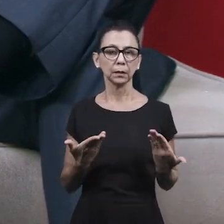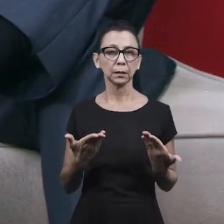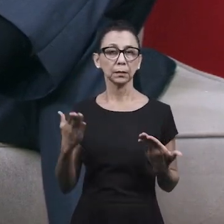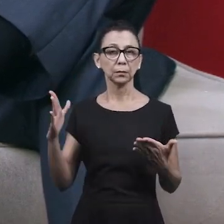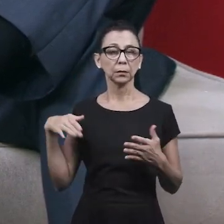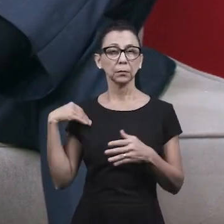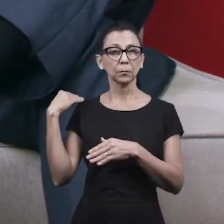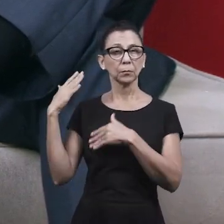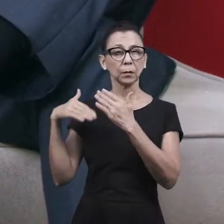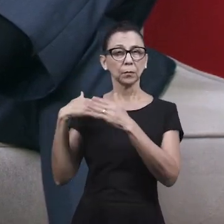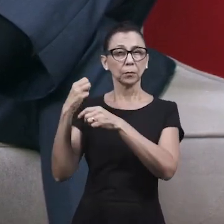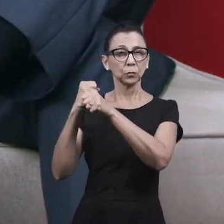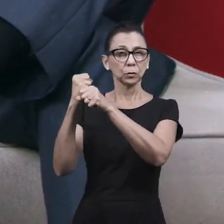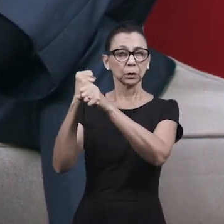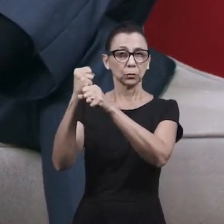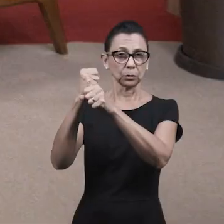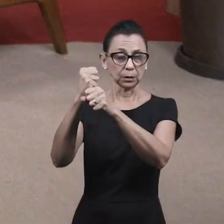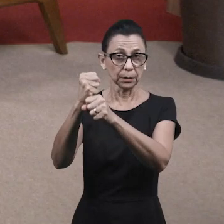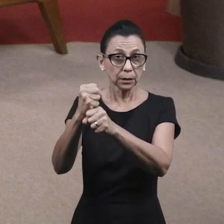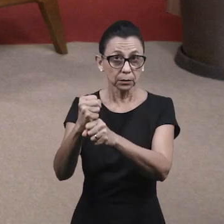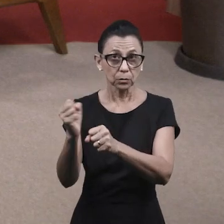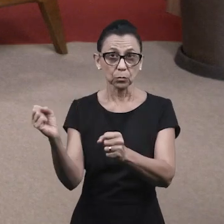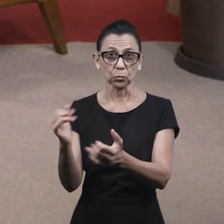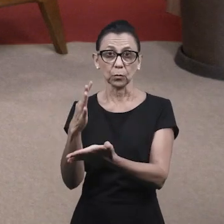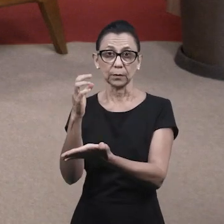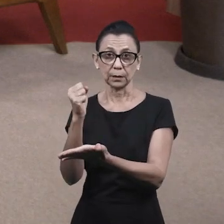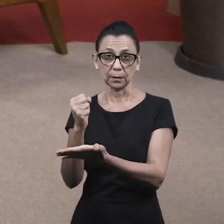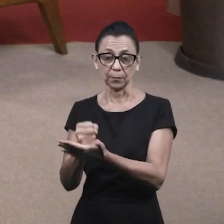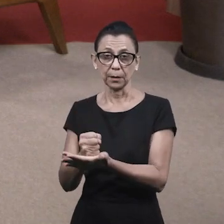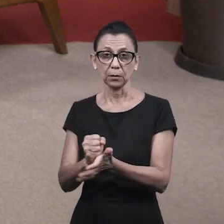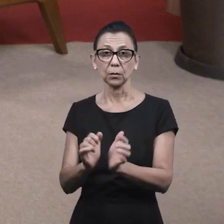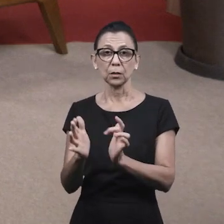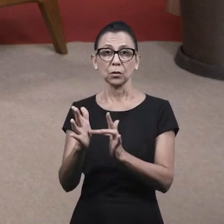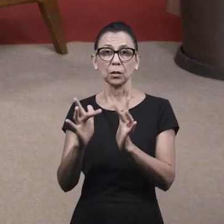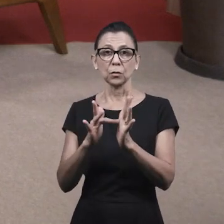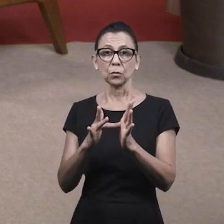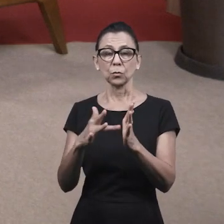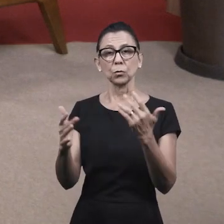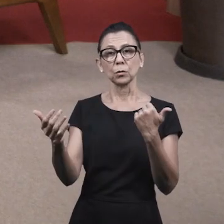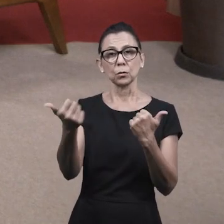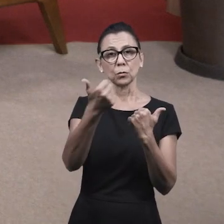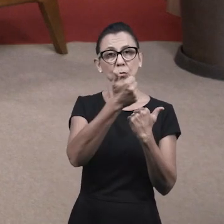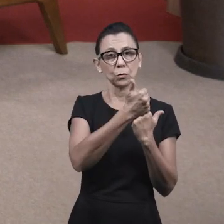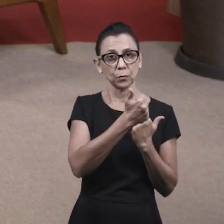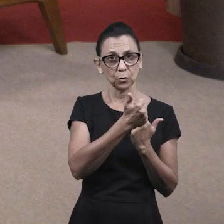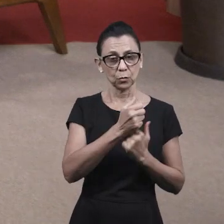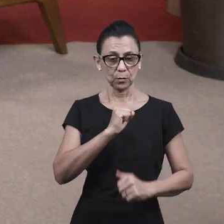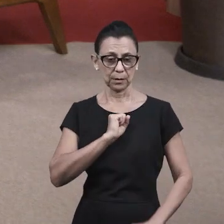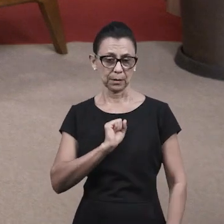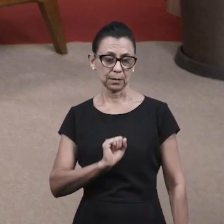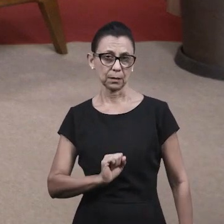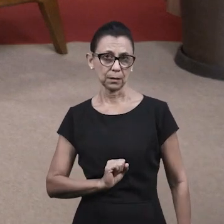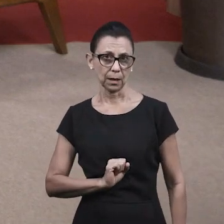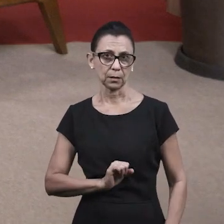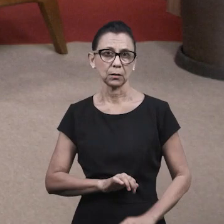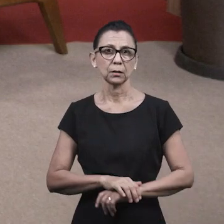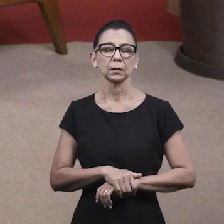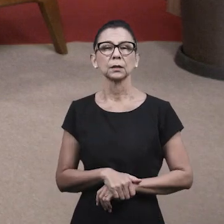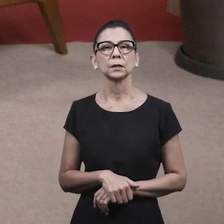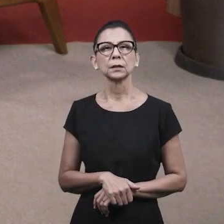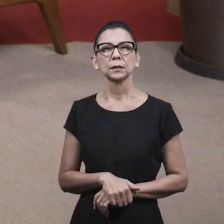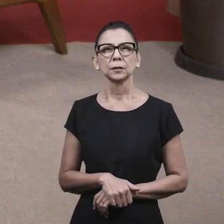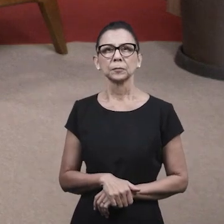nouveau médiateur, c'est le souverain sacrificateur, le texte que nous avons lu en hébreu. Je pense qu'on peut même, Daniel, je